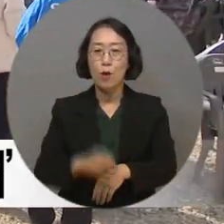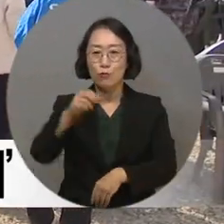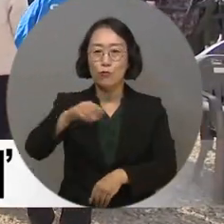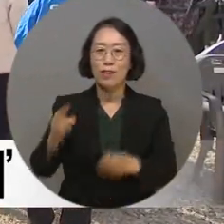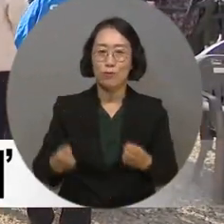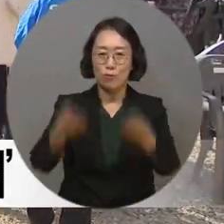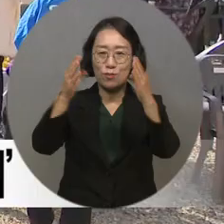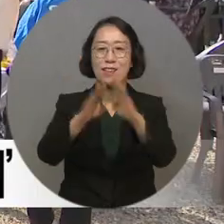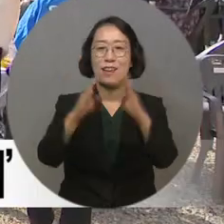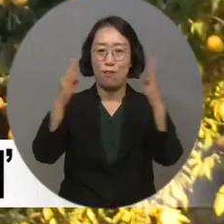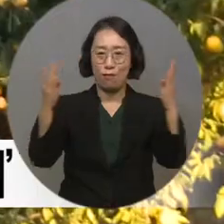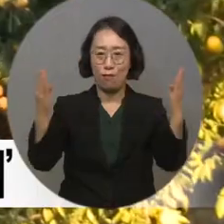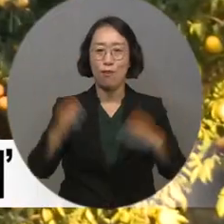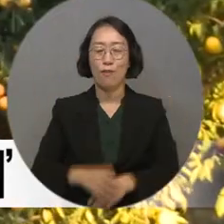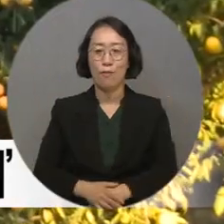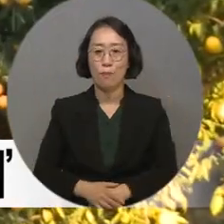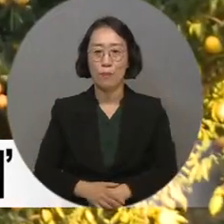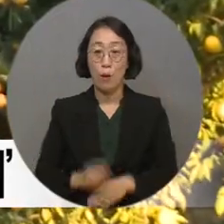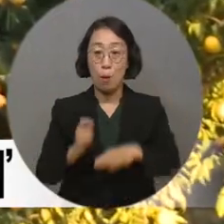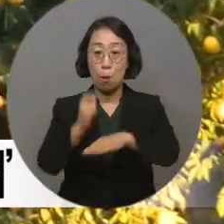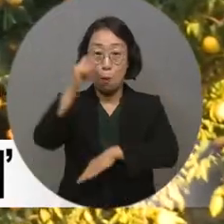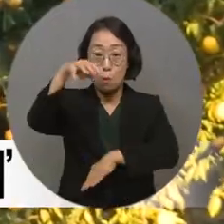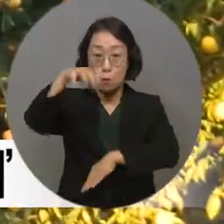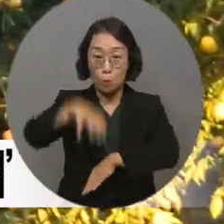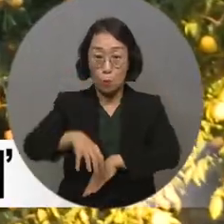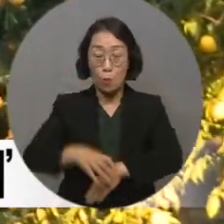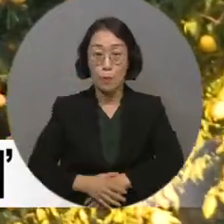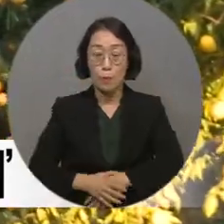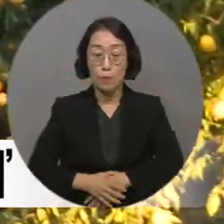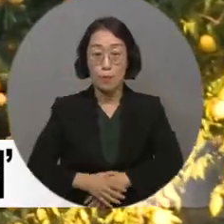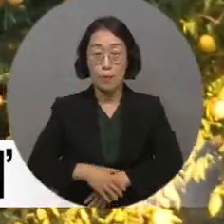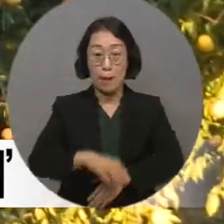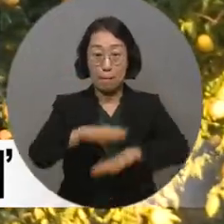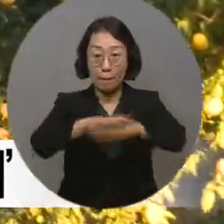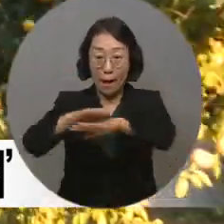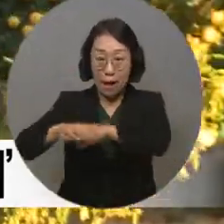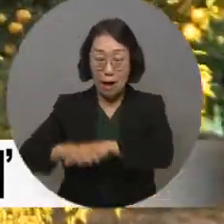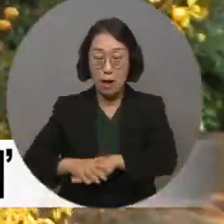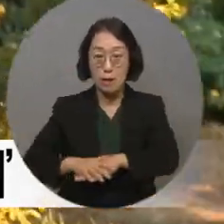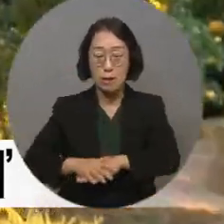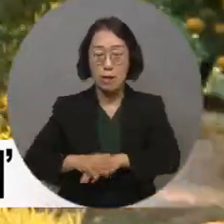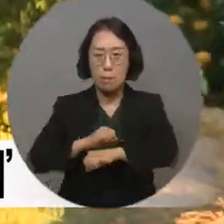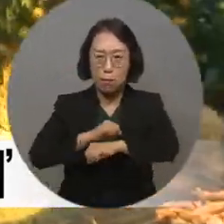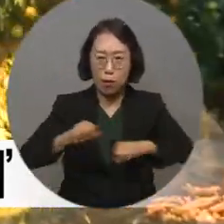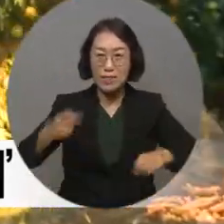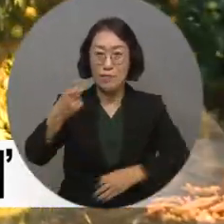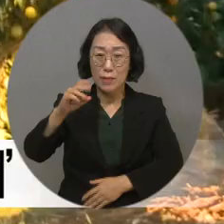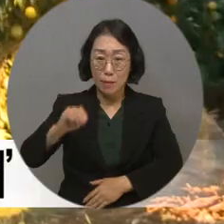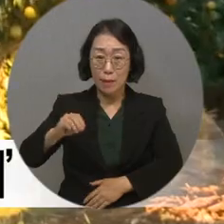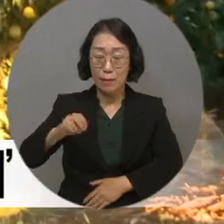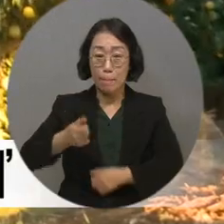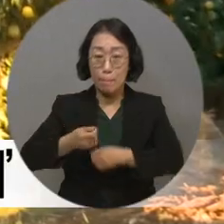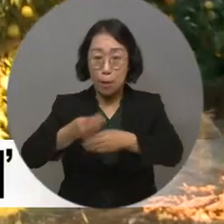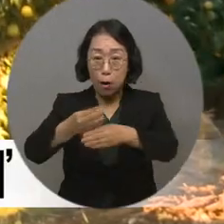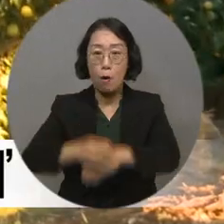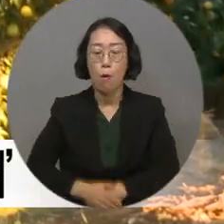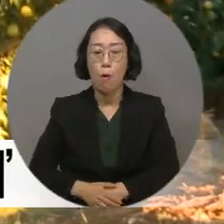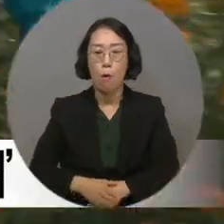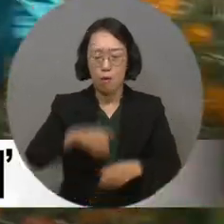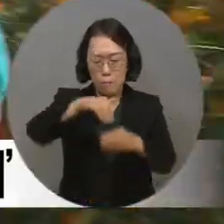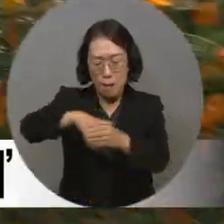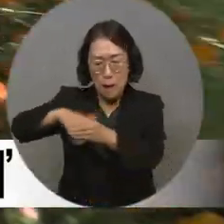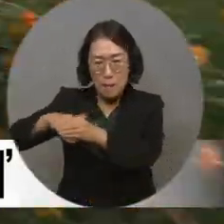열립니다. 고흥군 풍양면 유자축제장에 조성된 12만 평 5만 그루의 대규모 유자밭